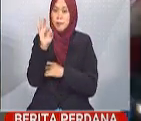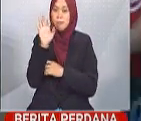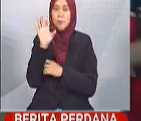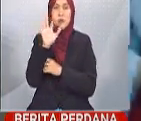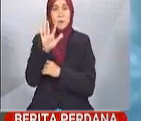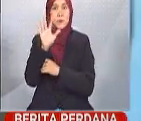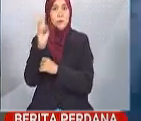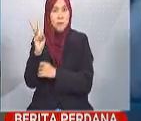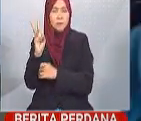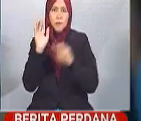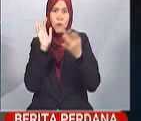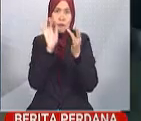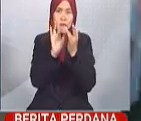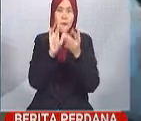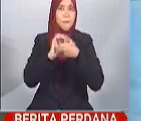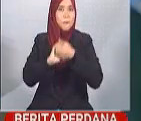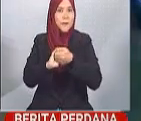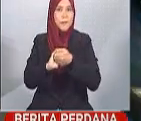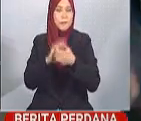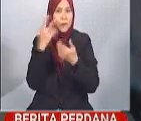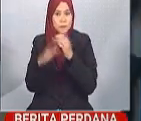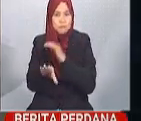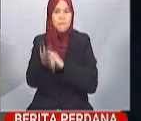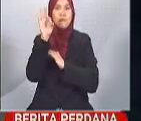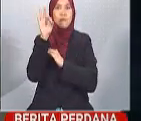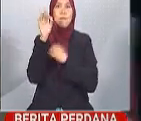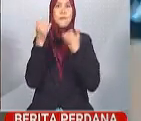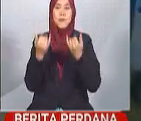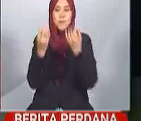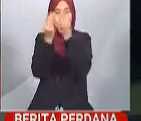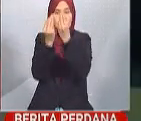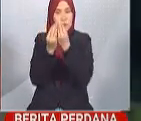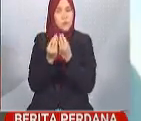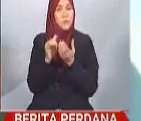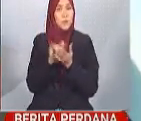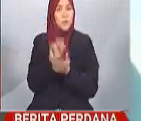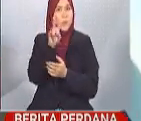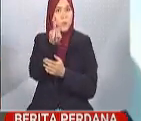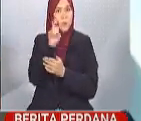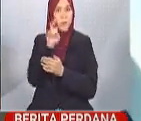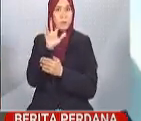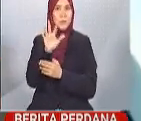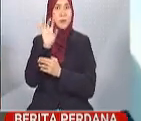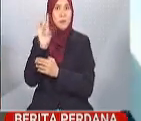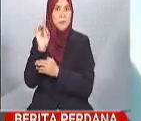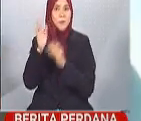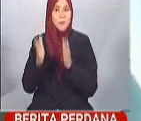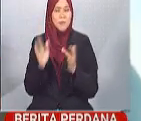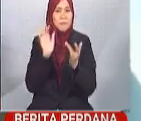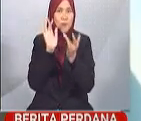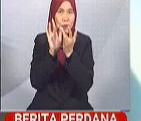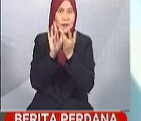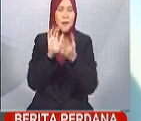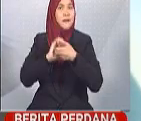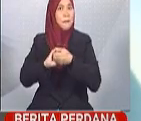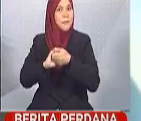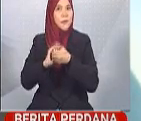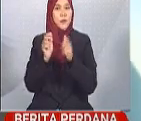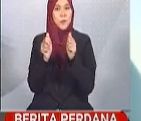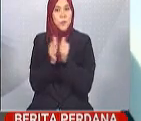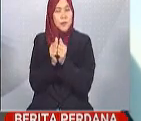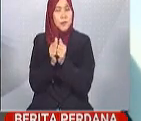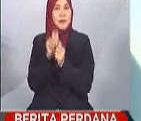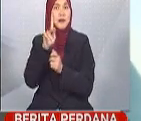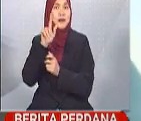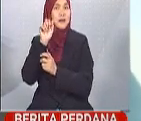956 konser rapat telah dikenal pasti daripada jumlah tersebut sebanyak 258 kontak rapat kepada kelas the